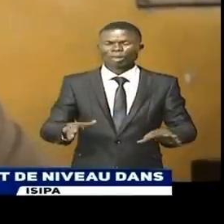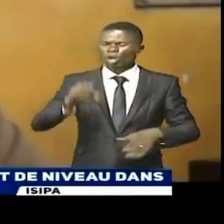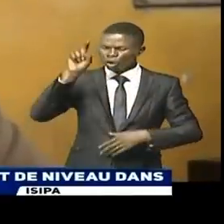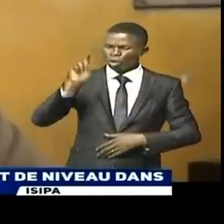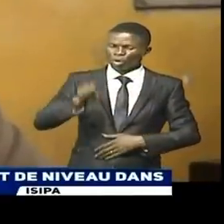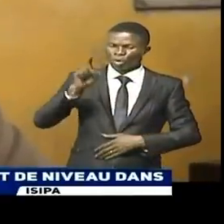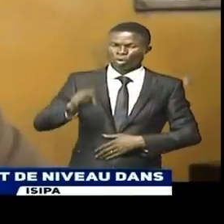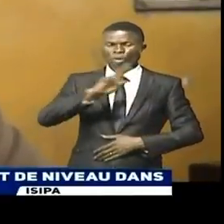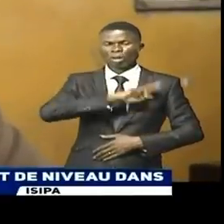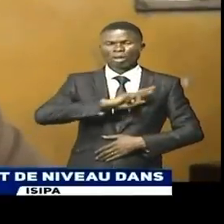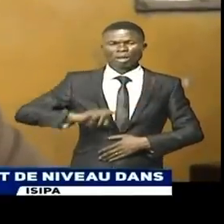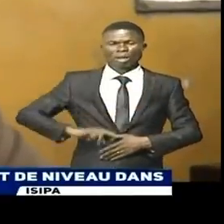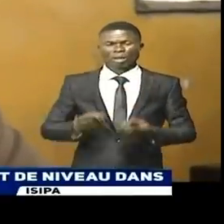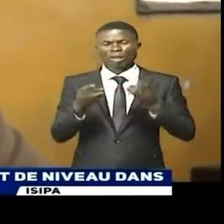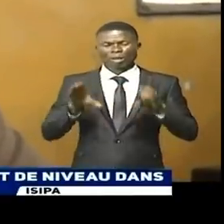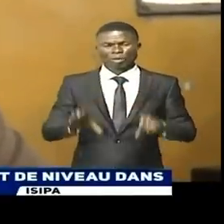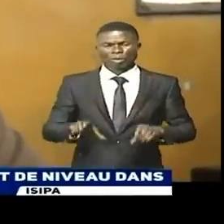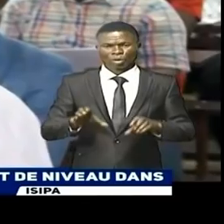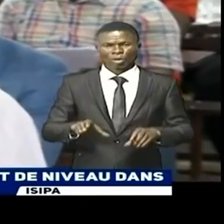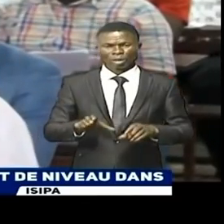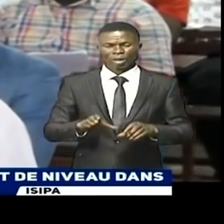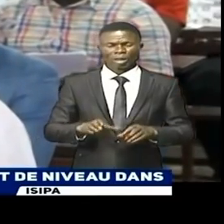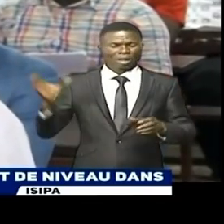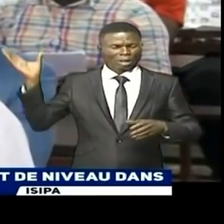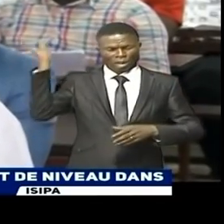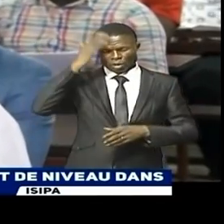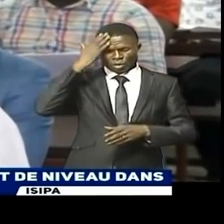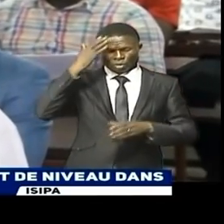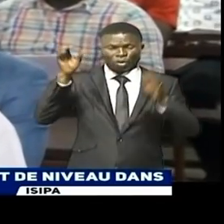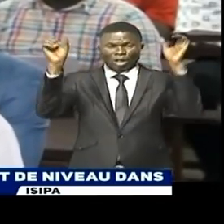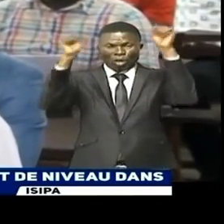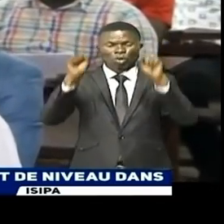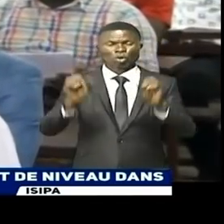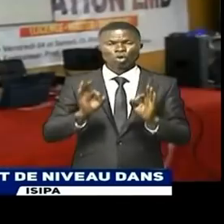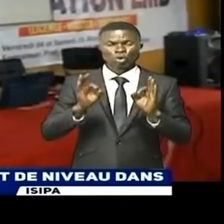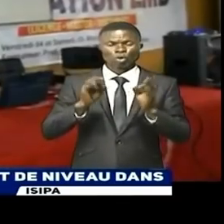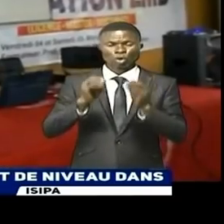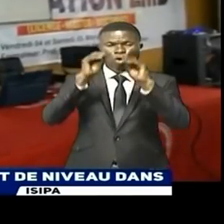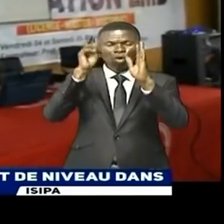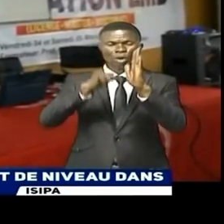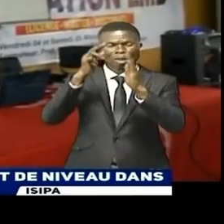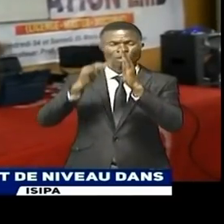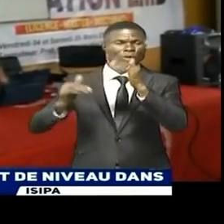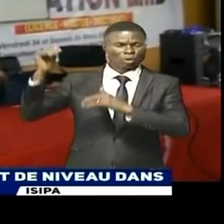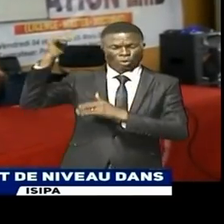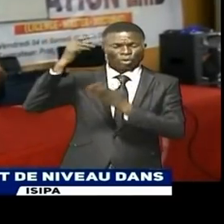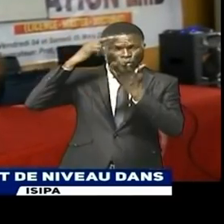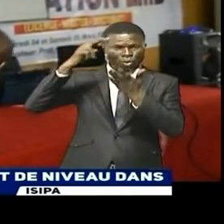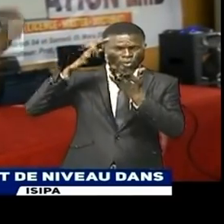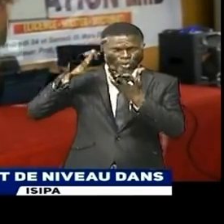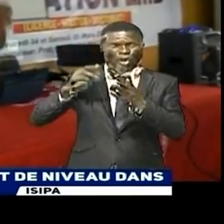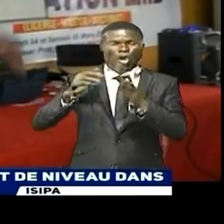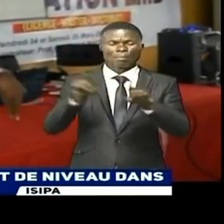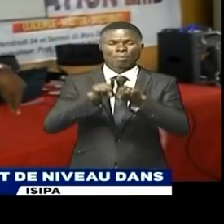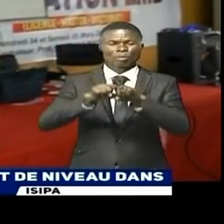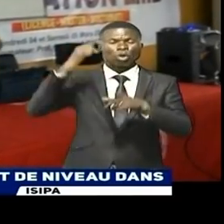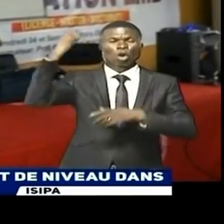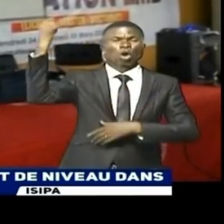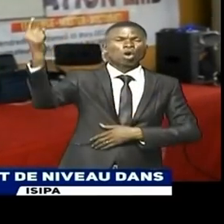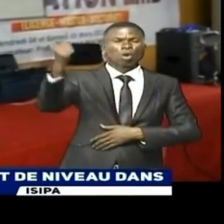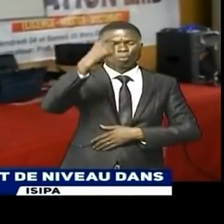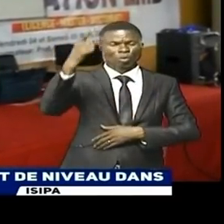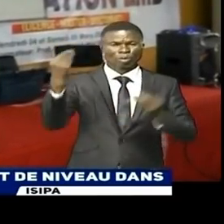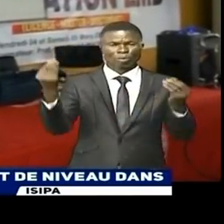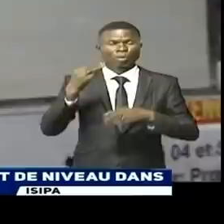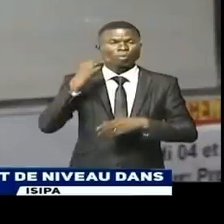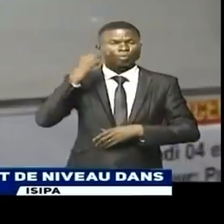la république démocratique du congo des maîtriser les nouveaux systèmes de l'enseignement supérieur et universitaire en cours au monde c'est la raison pour laquelle le